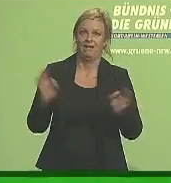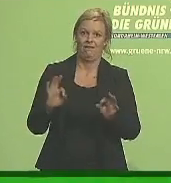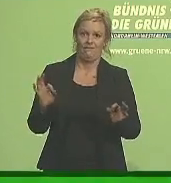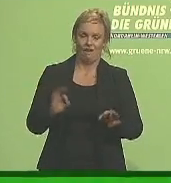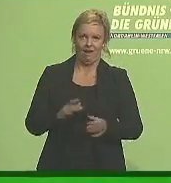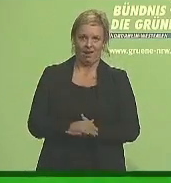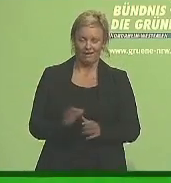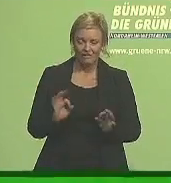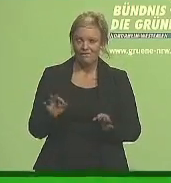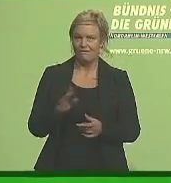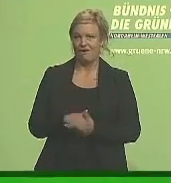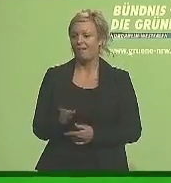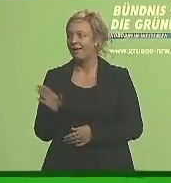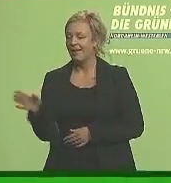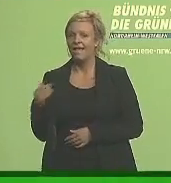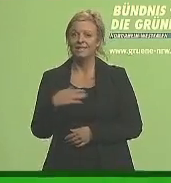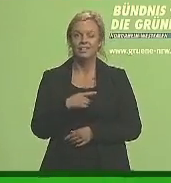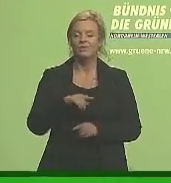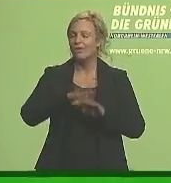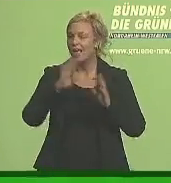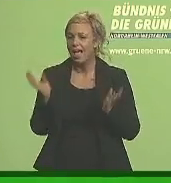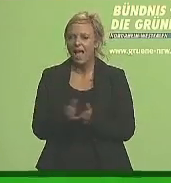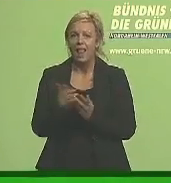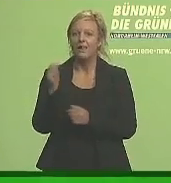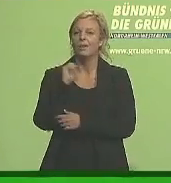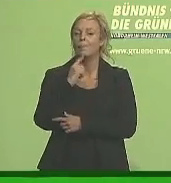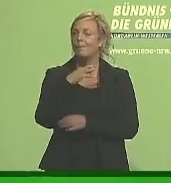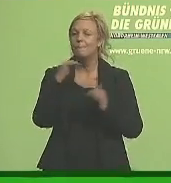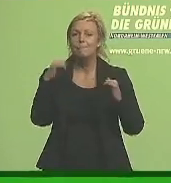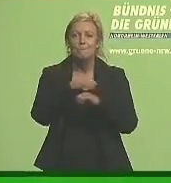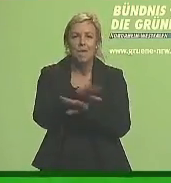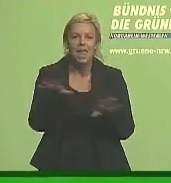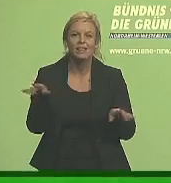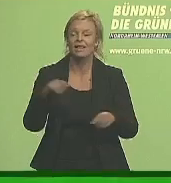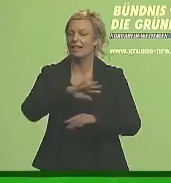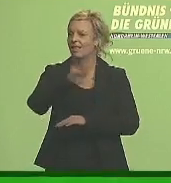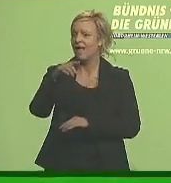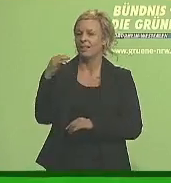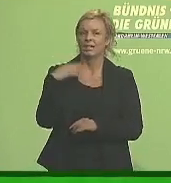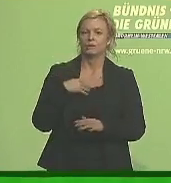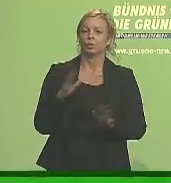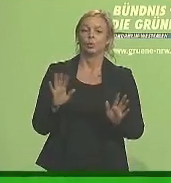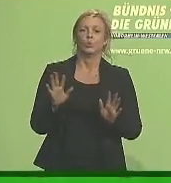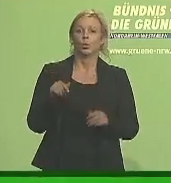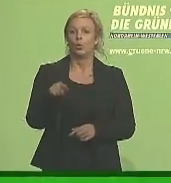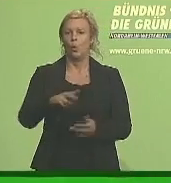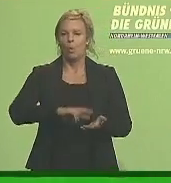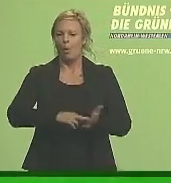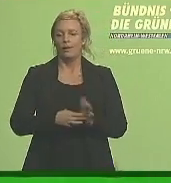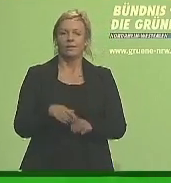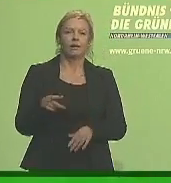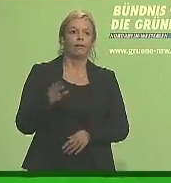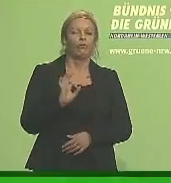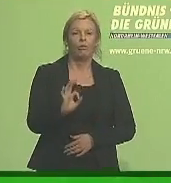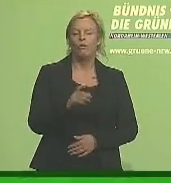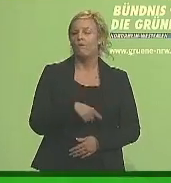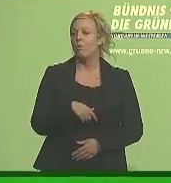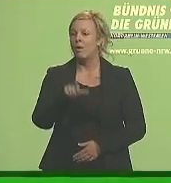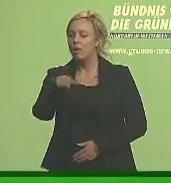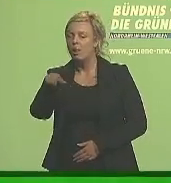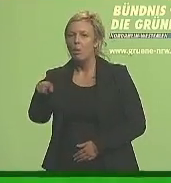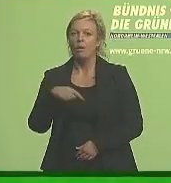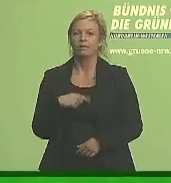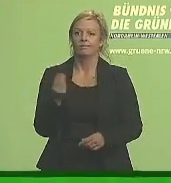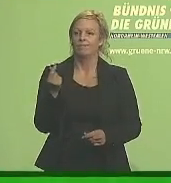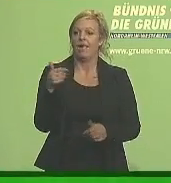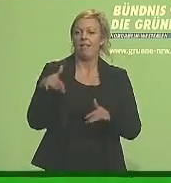links gespielt. Von Bild und Bams, von Welt und Wams und von den Linken auch. Die sagen, wir machen hier Politik nur für die Leute, die sich das